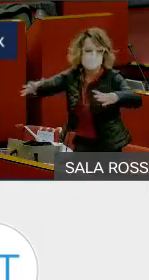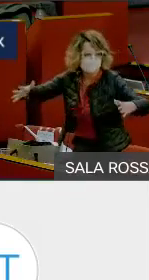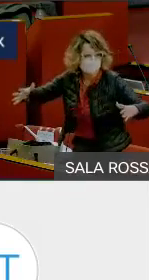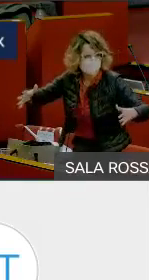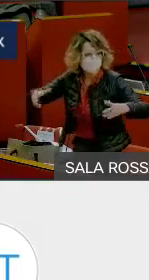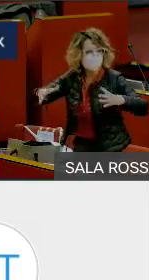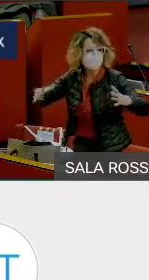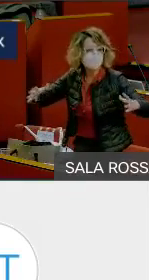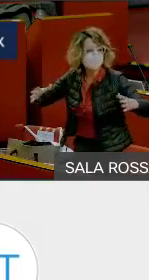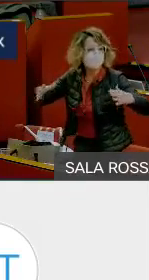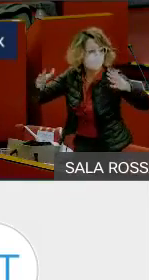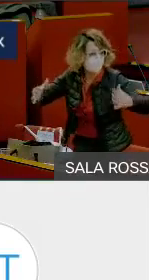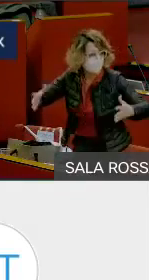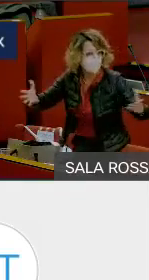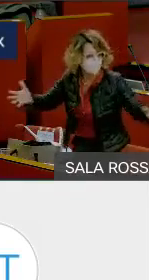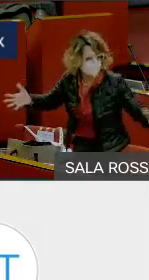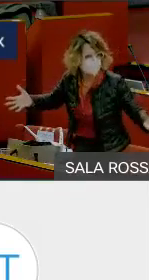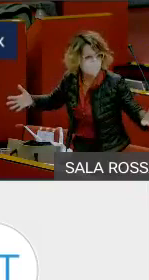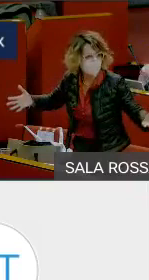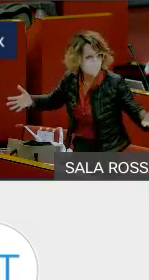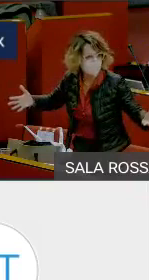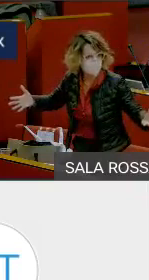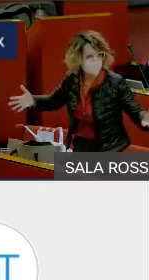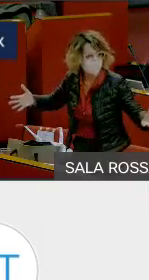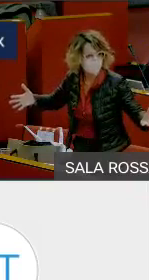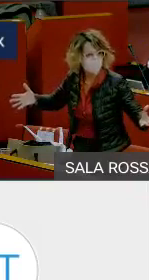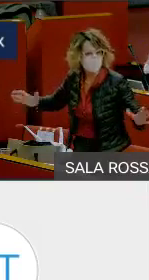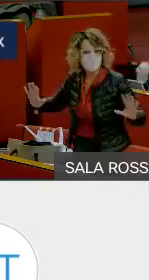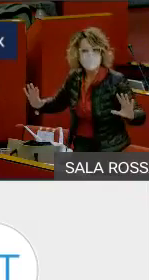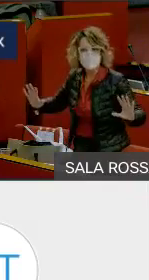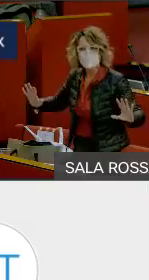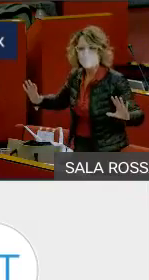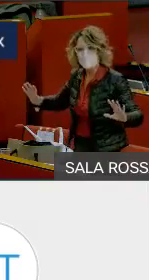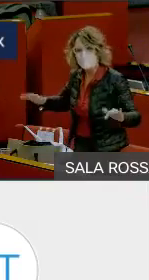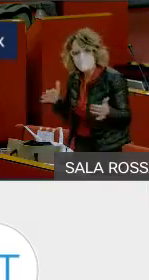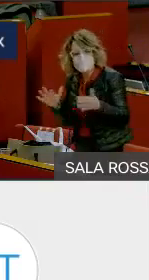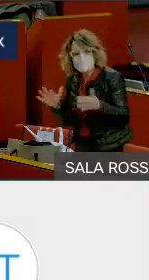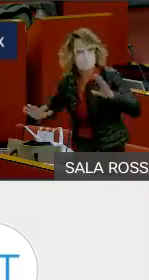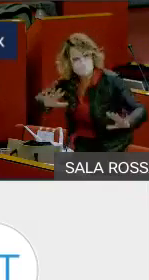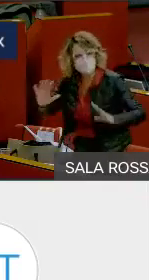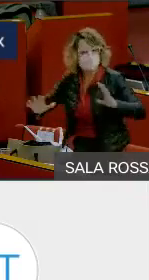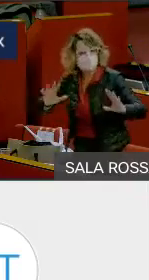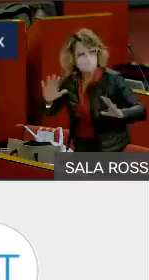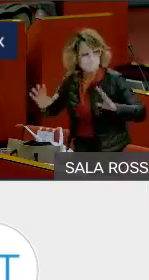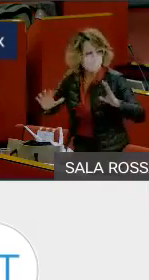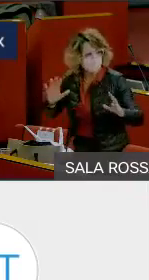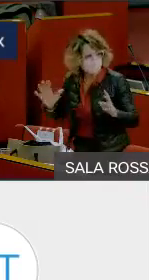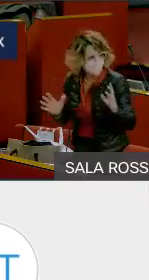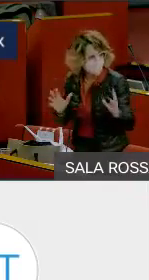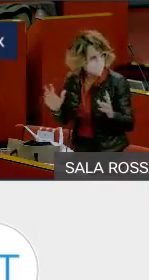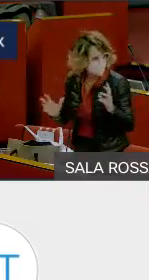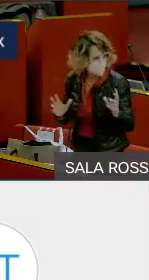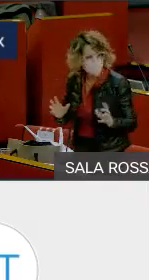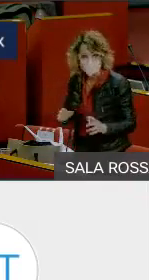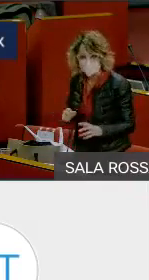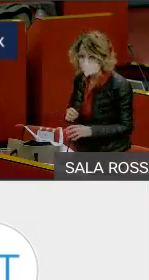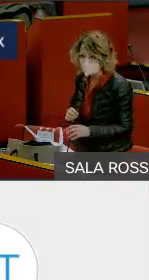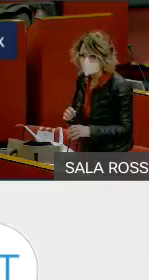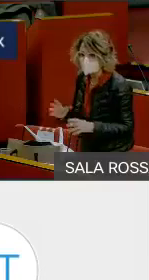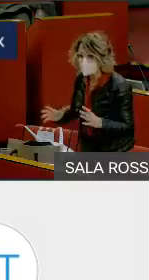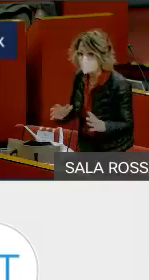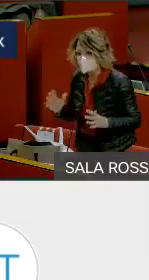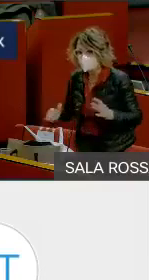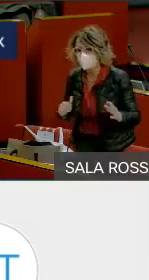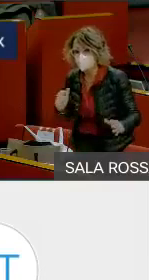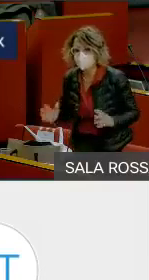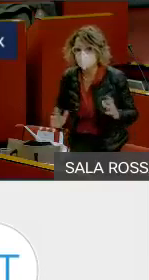lotte di cittadini chiamate le vostre assemblee pubbliche poi il primo anno ne avete fatto un pochetto ancora perché eravate